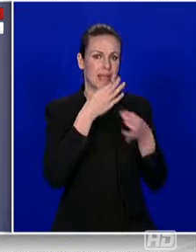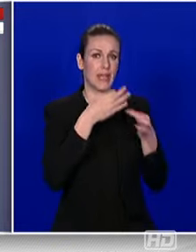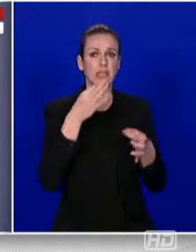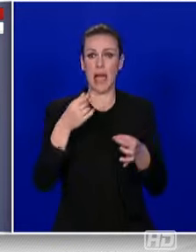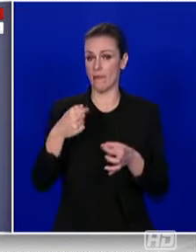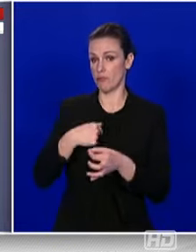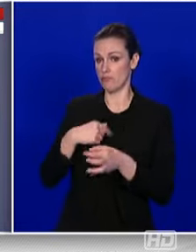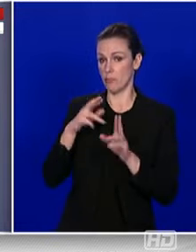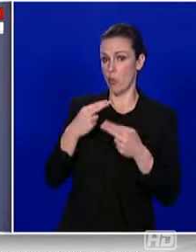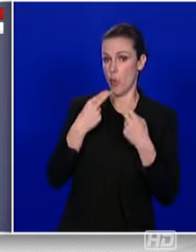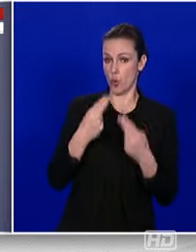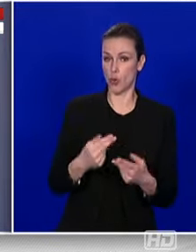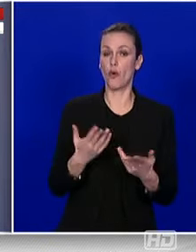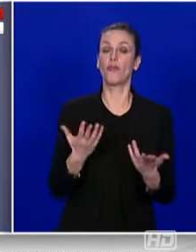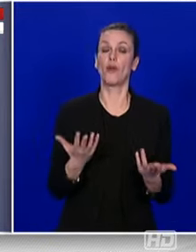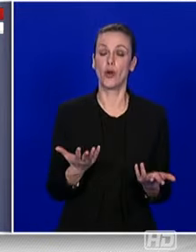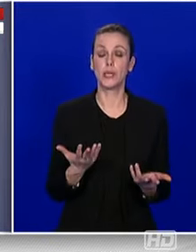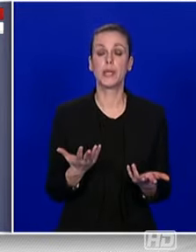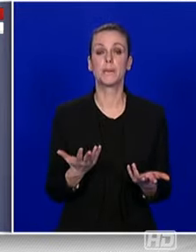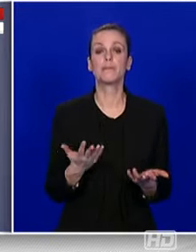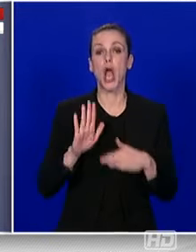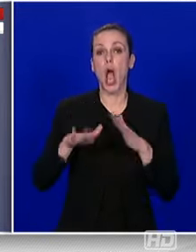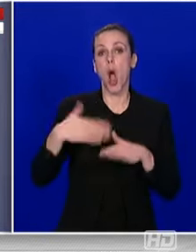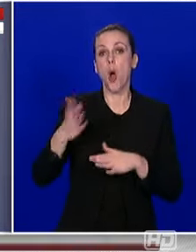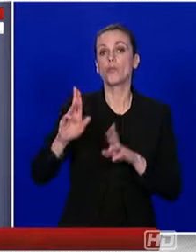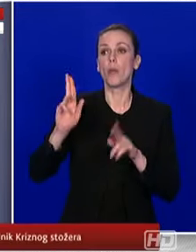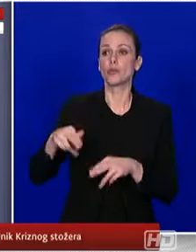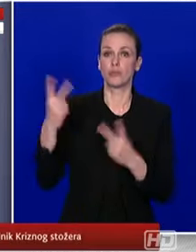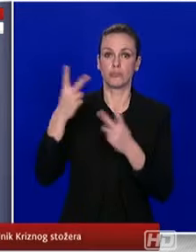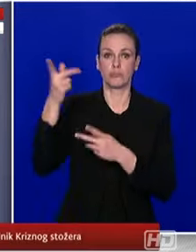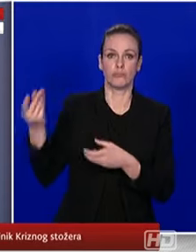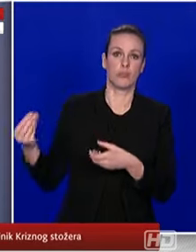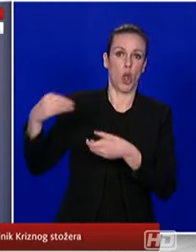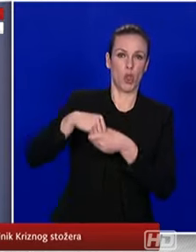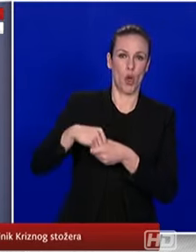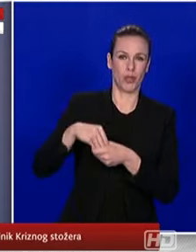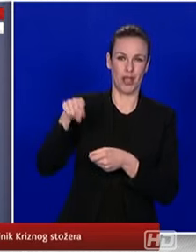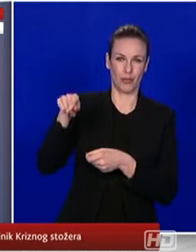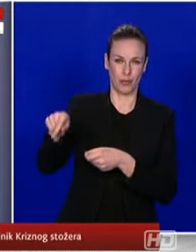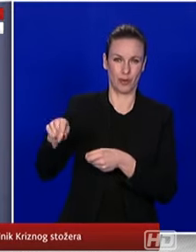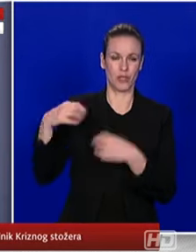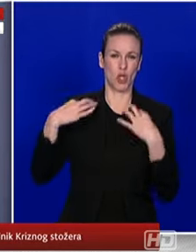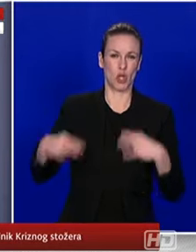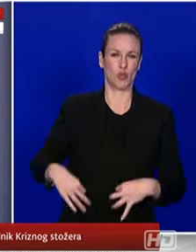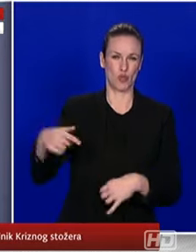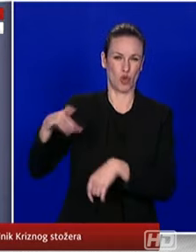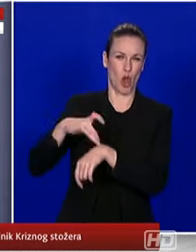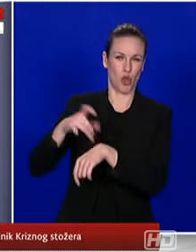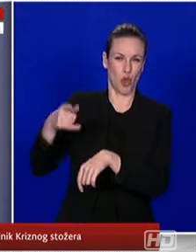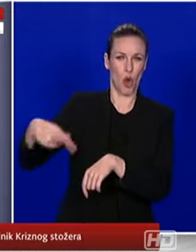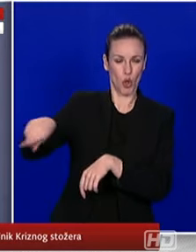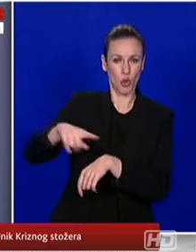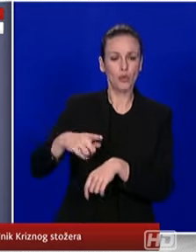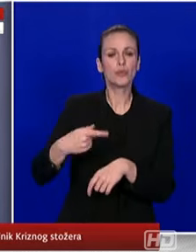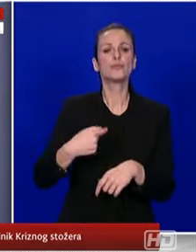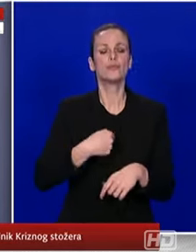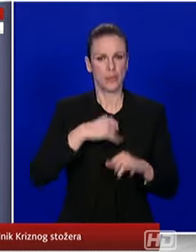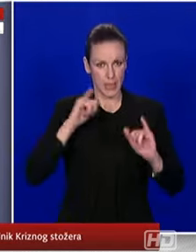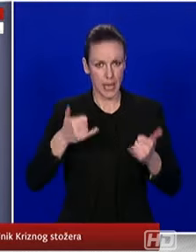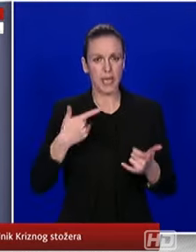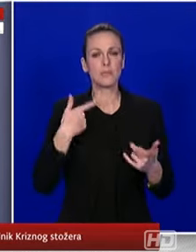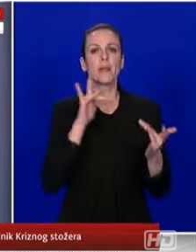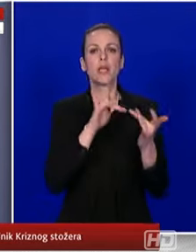to odgovoriti, a onda me može naravno dopuniti struka. Mi jesmo u kontaktu